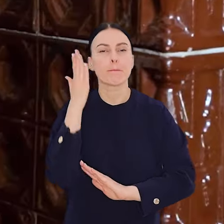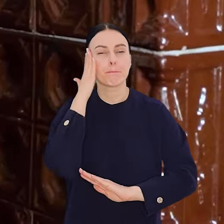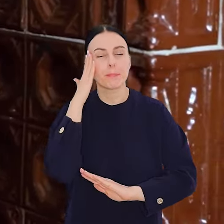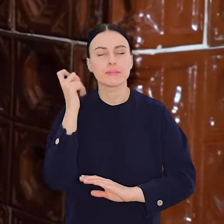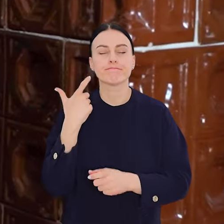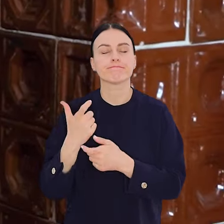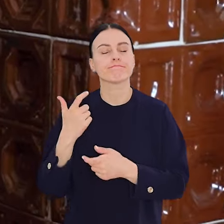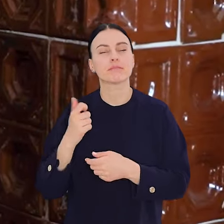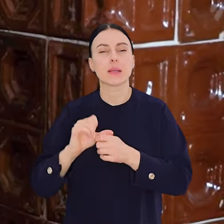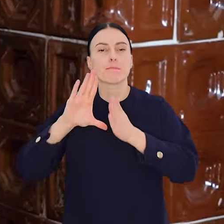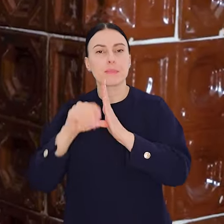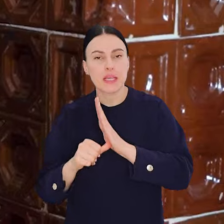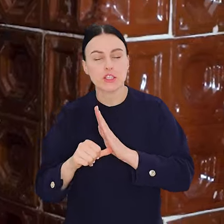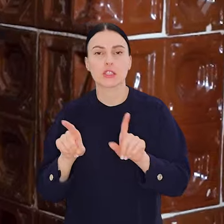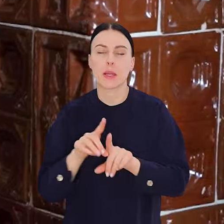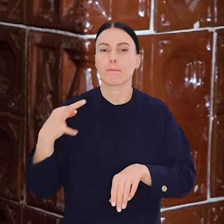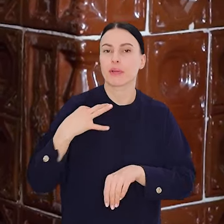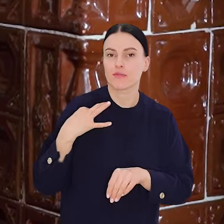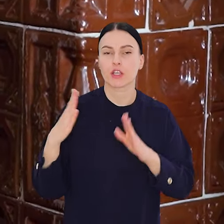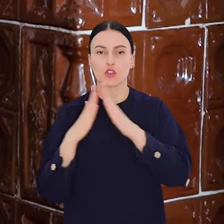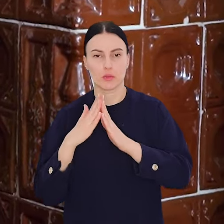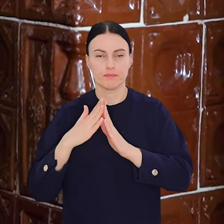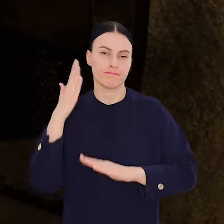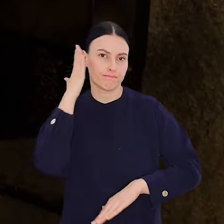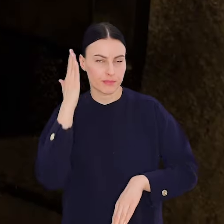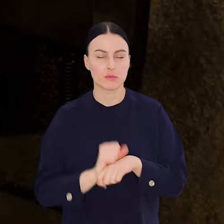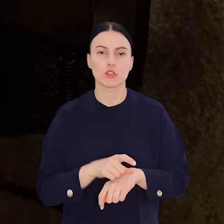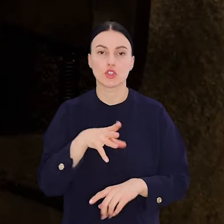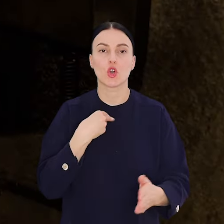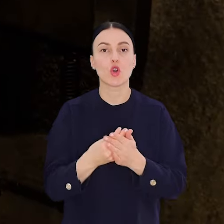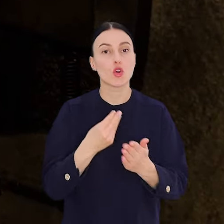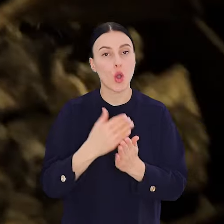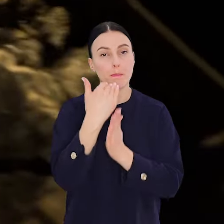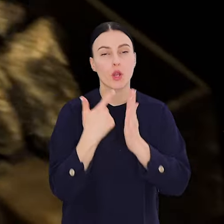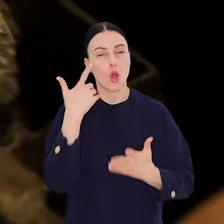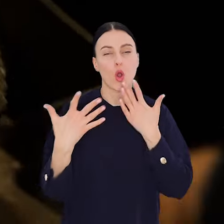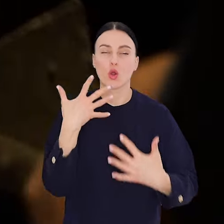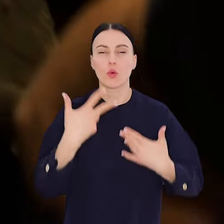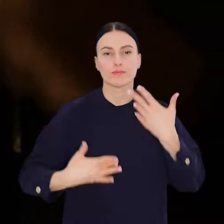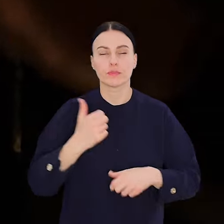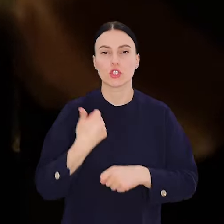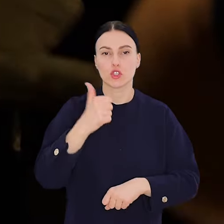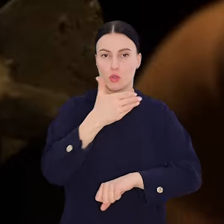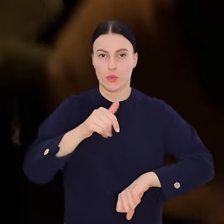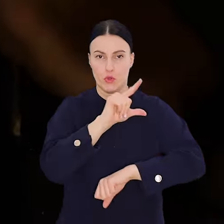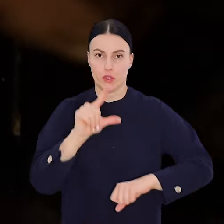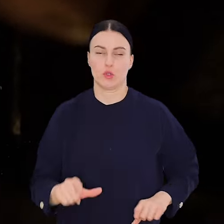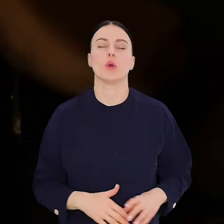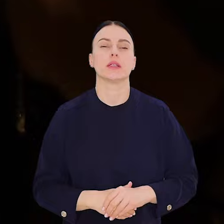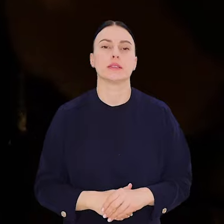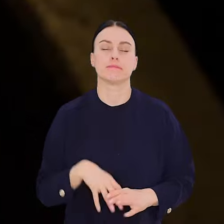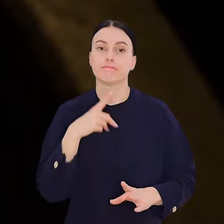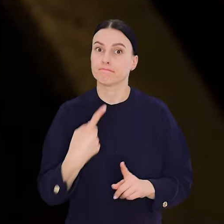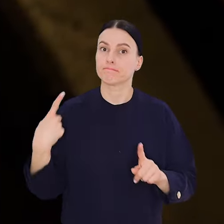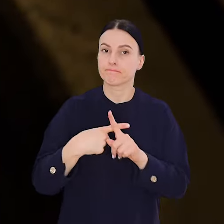najemców lokali komunalnych i właścicieli prywatnych mieszkań i domów. Łączny koszt tych programów szacowany jest na ponad 100 milionów